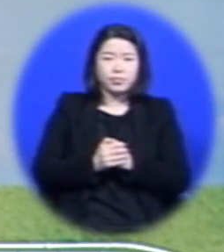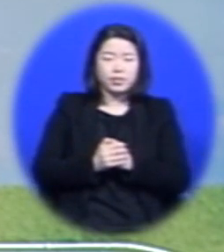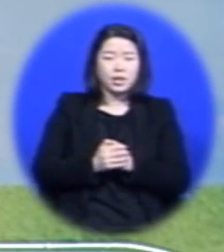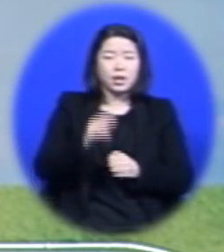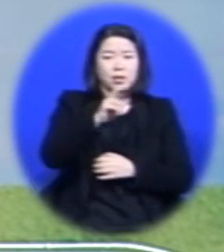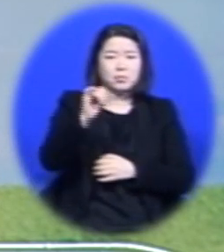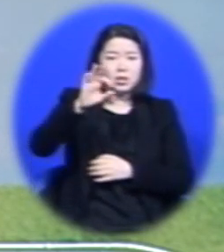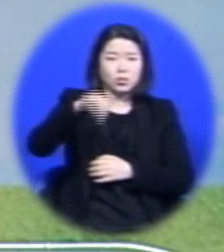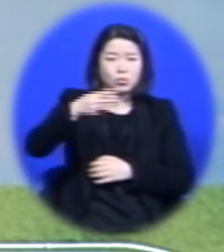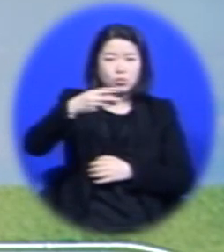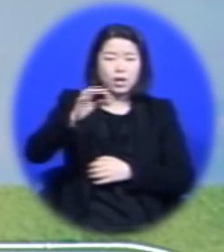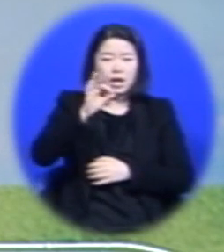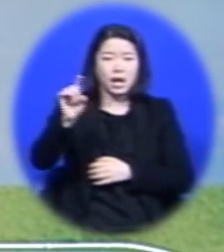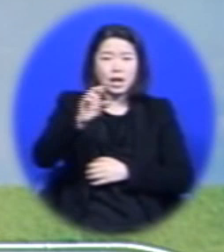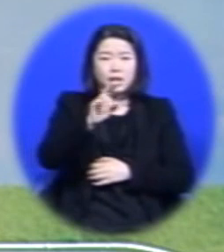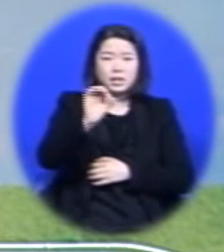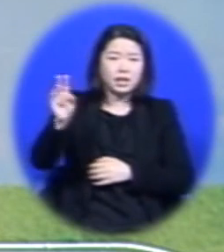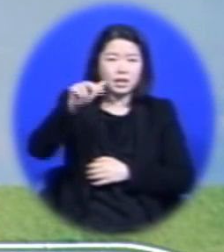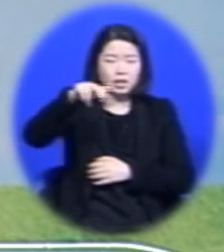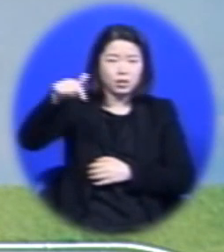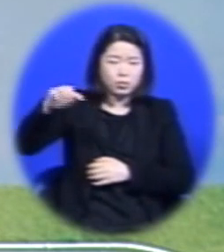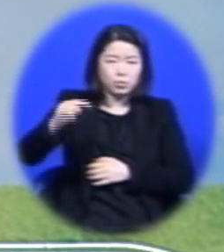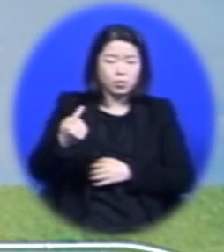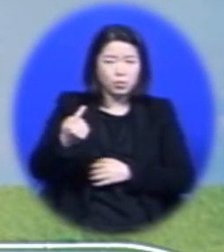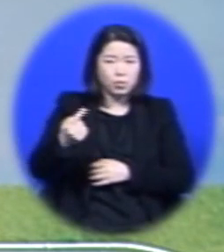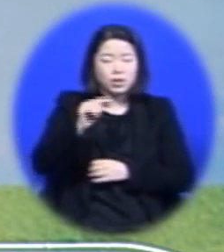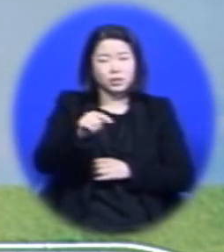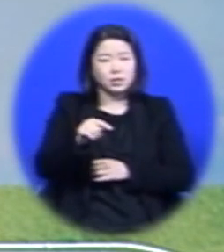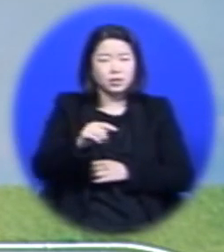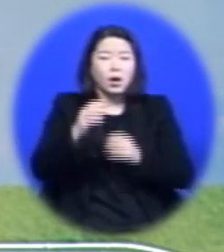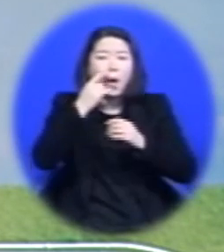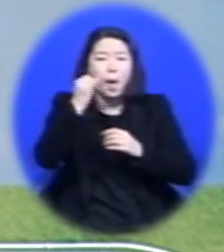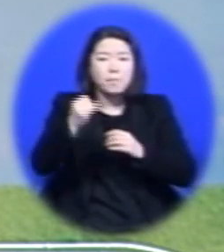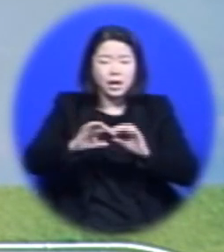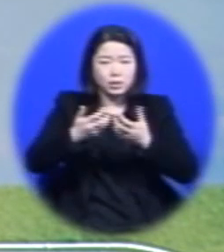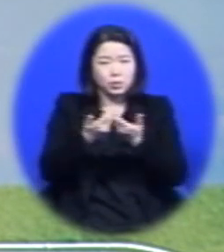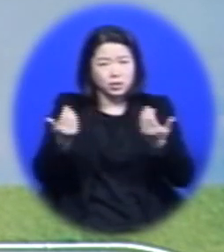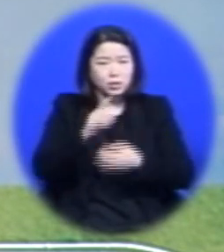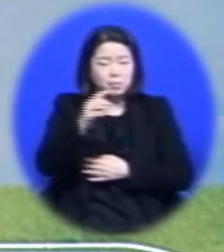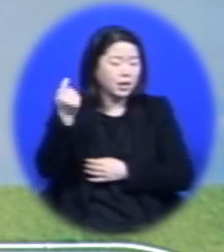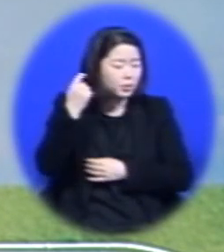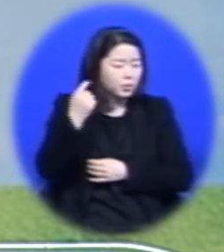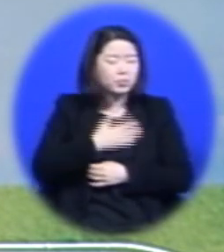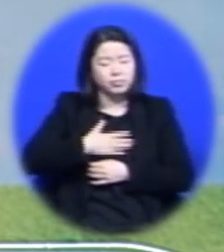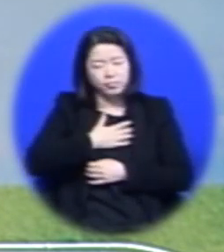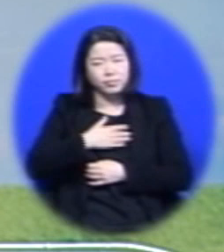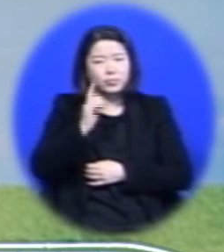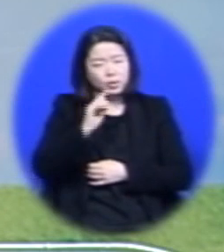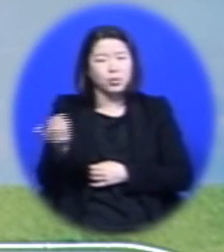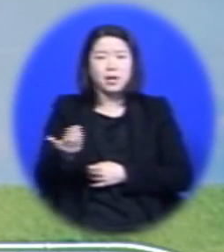미우라 아야꼬 여사가 미즈노 겐조의 어머니가 돌아가셨다는 이야기를 듣고 가슴이 그냥 콩 2